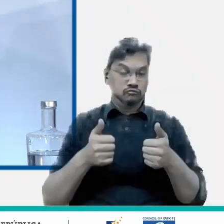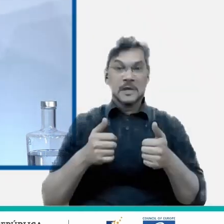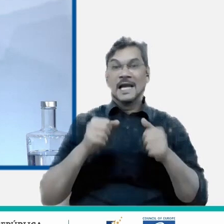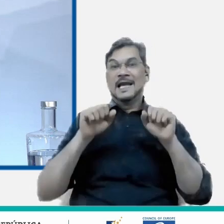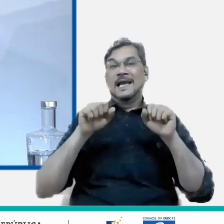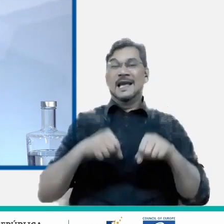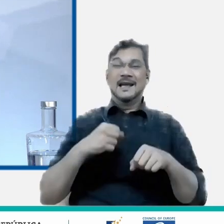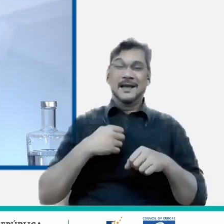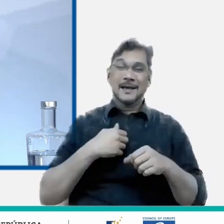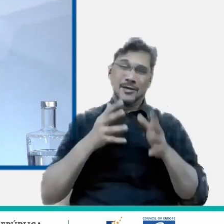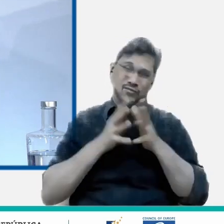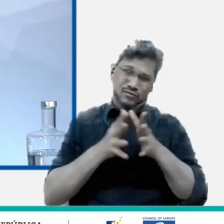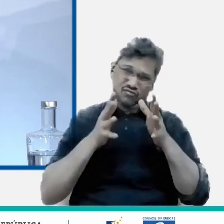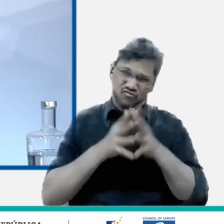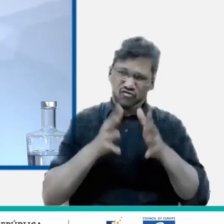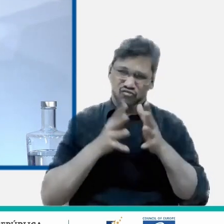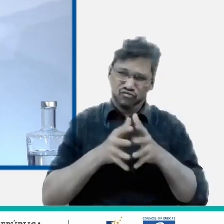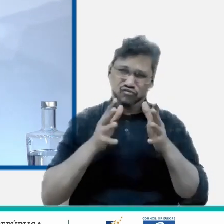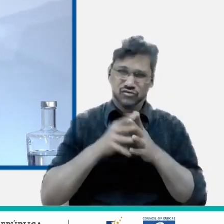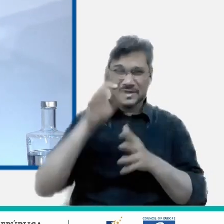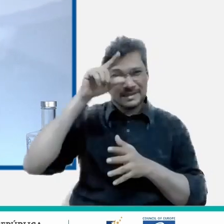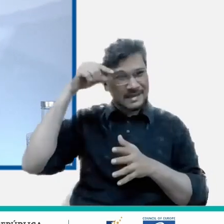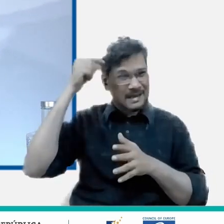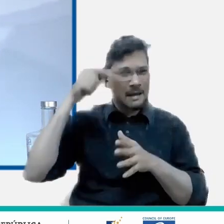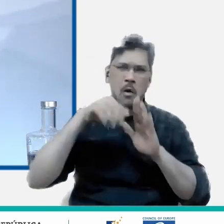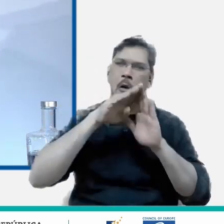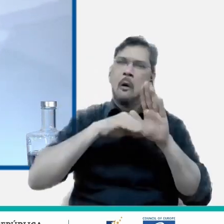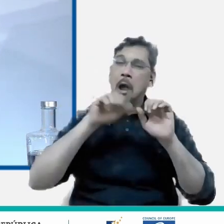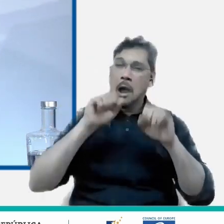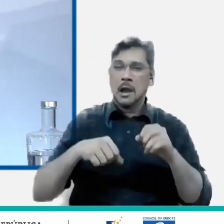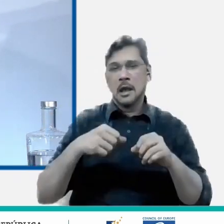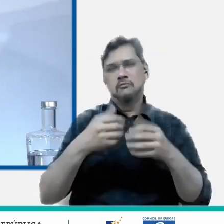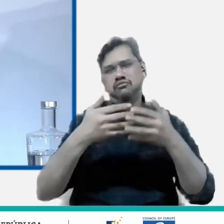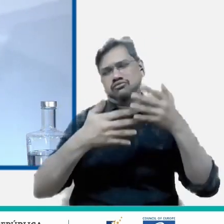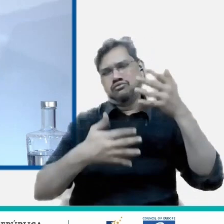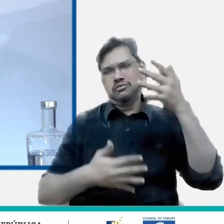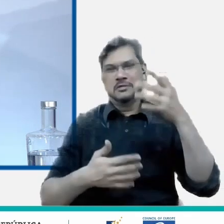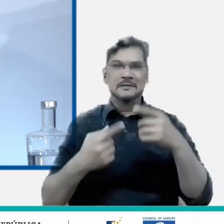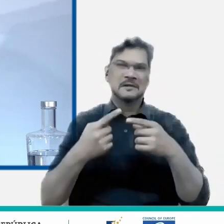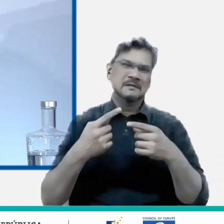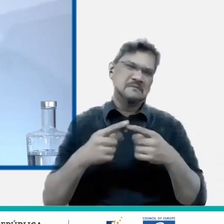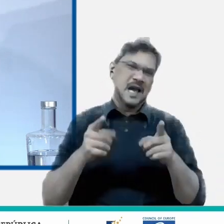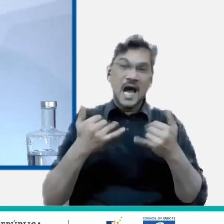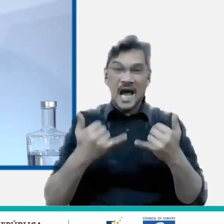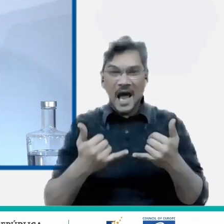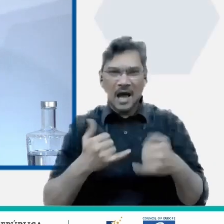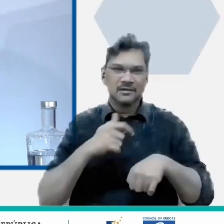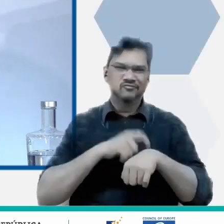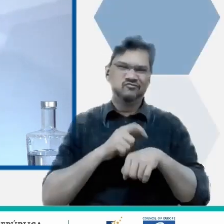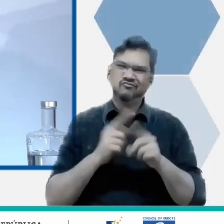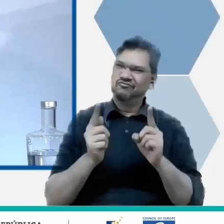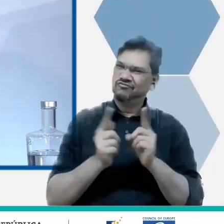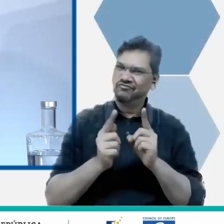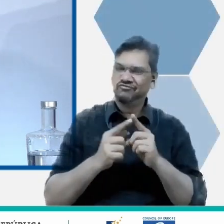и развитие совместное по разным направлениям можно находить успешные практики. И мы готовы, также Кыргызстан готов